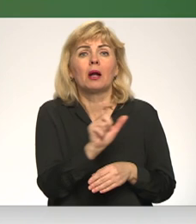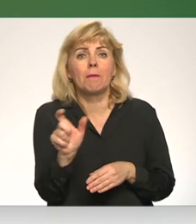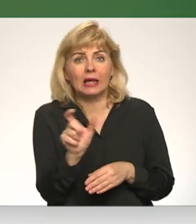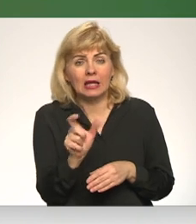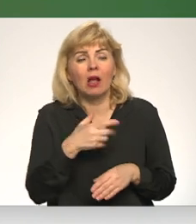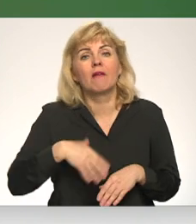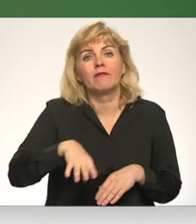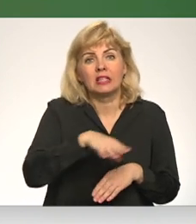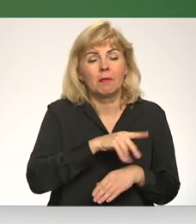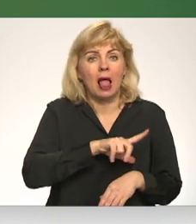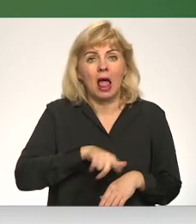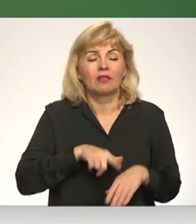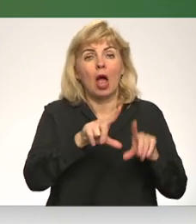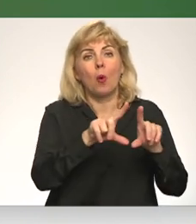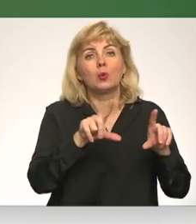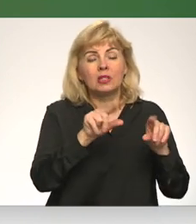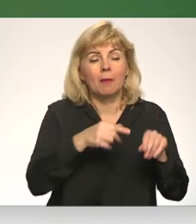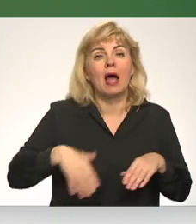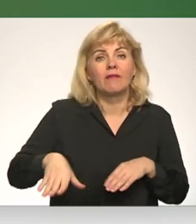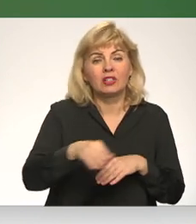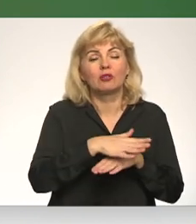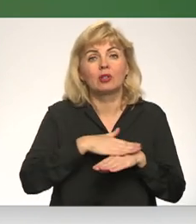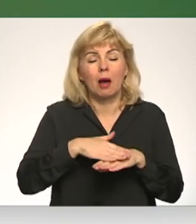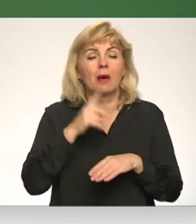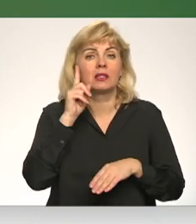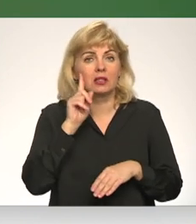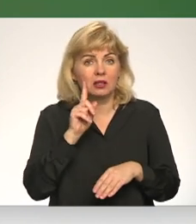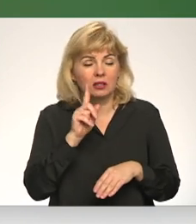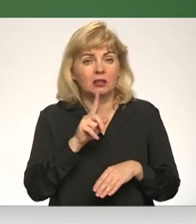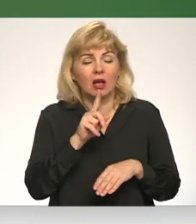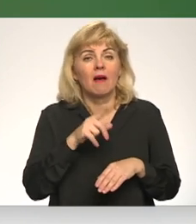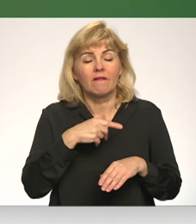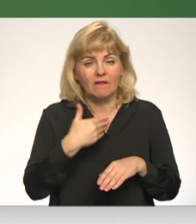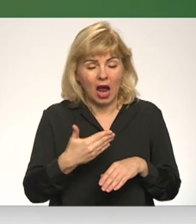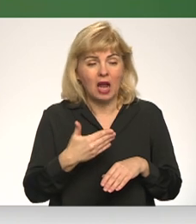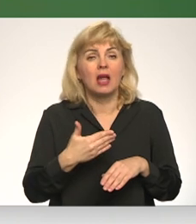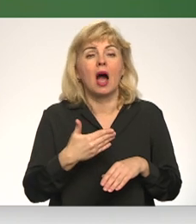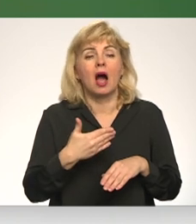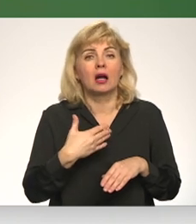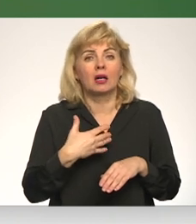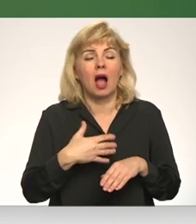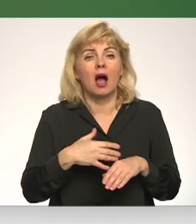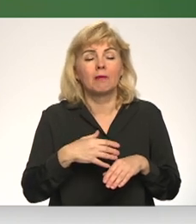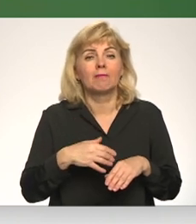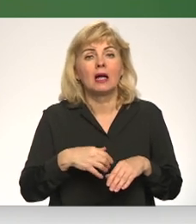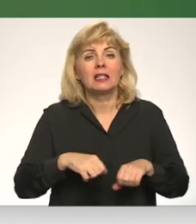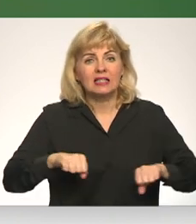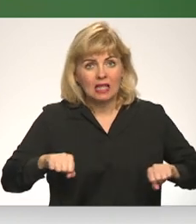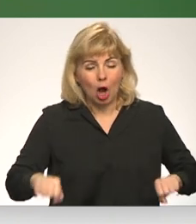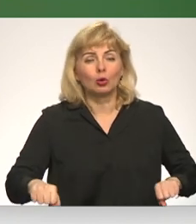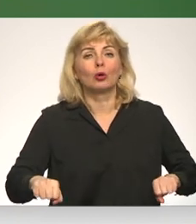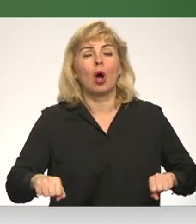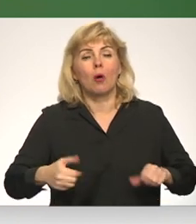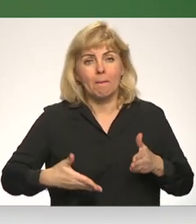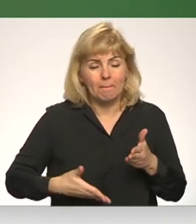mums visiem Latvijas uzņēmumiem, visai sabiedrībai ir jāsatotās rokā un jāpalīdz Ukrainai, jo kā mēs